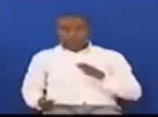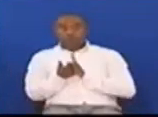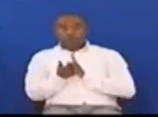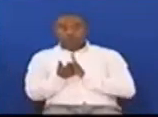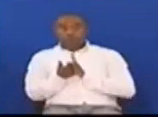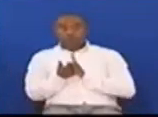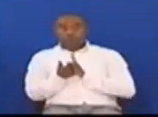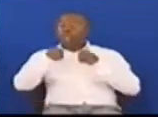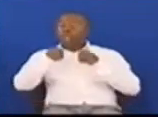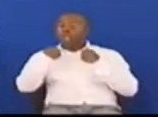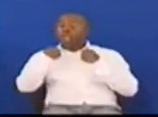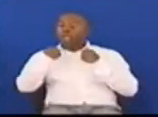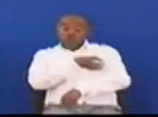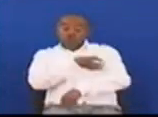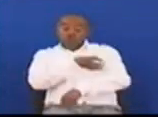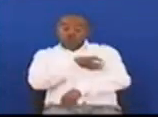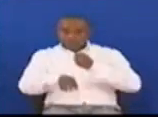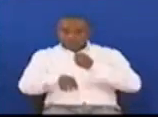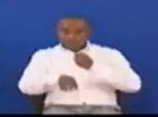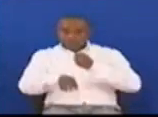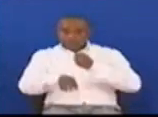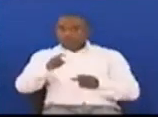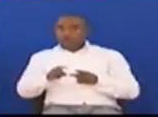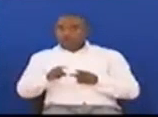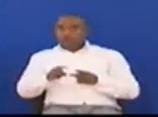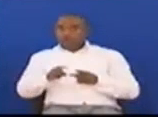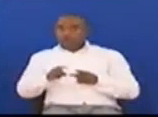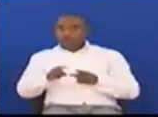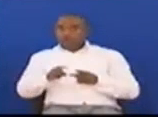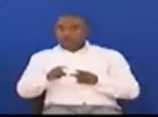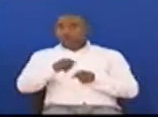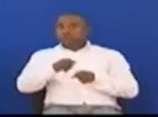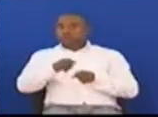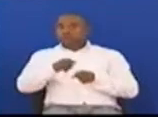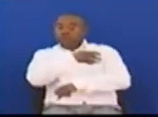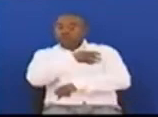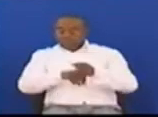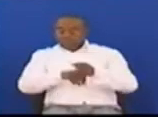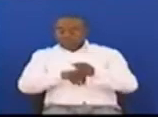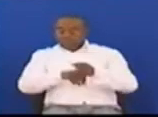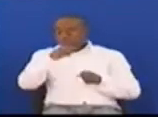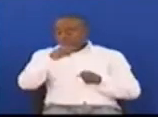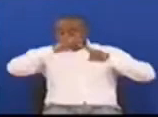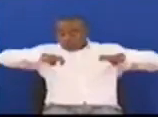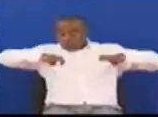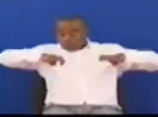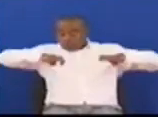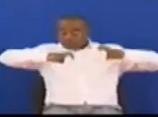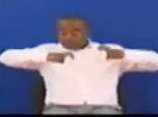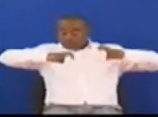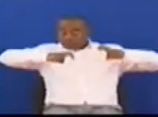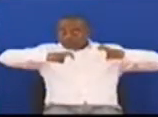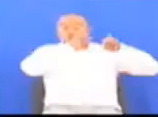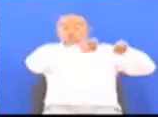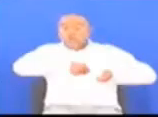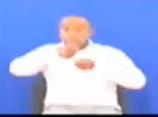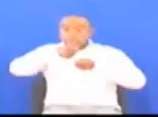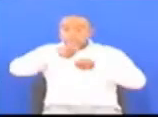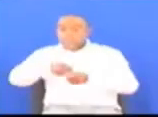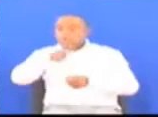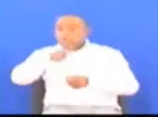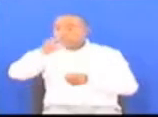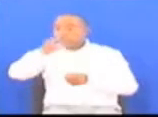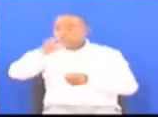masoko mengine, tukiongeza nguvu katika utafiti wa kilimo, tunaweza kuwabadilisha wakulima wetu